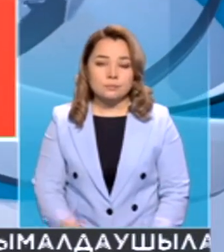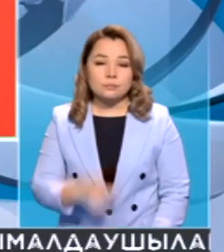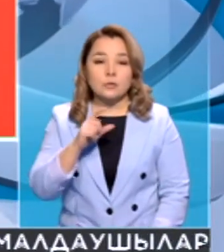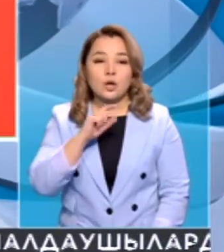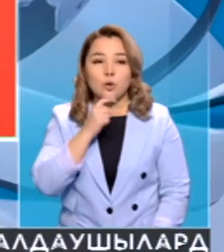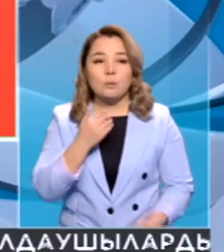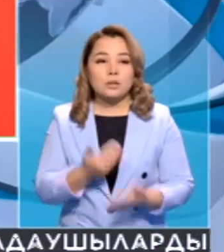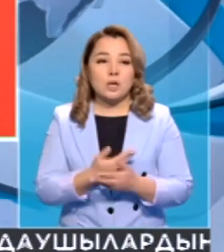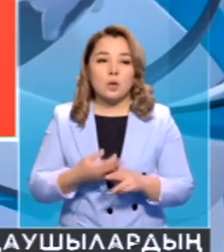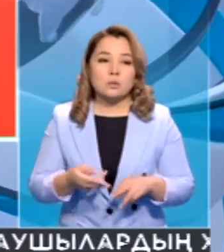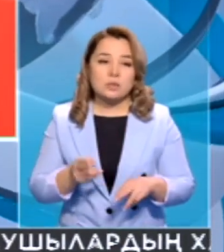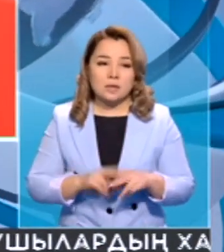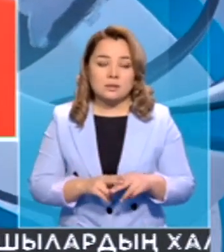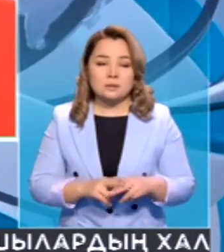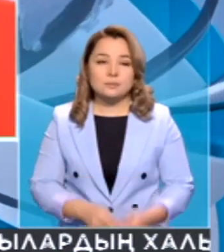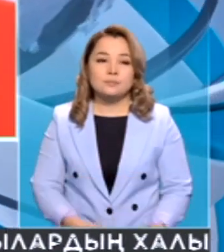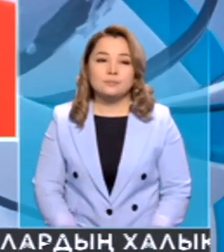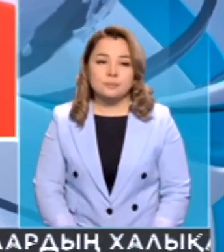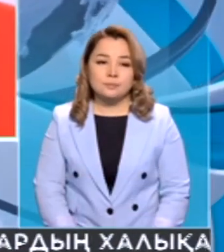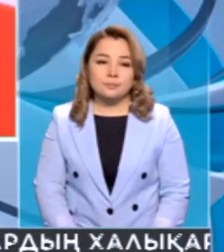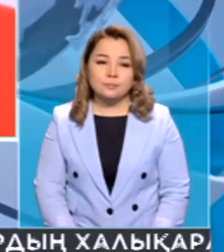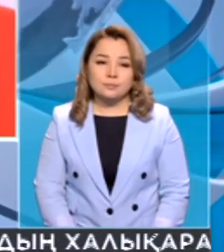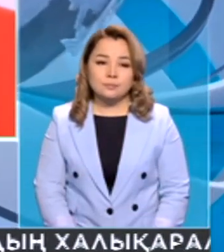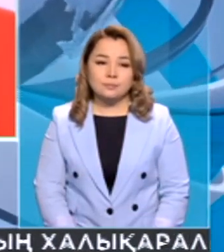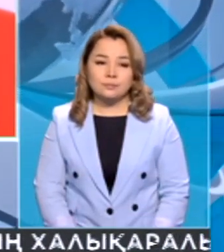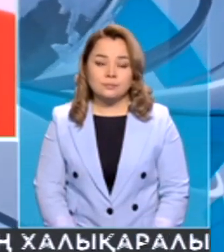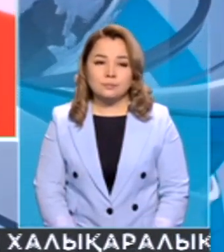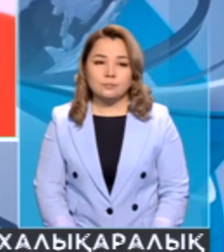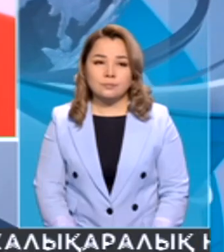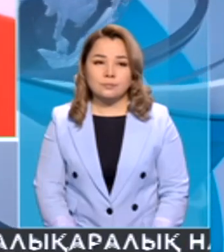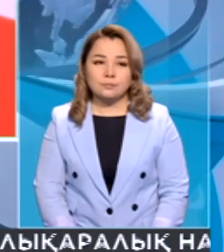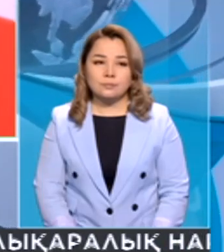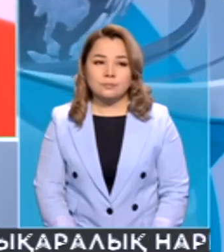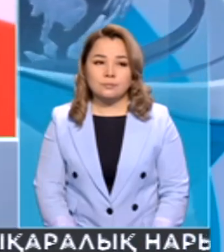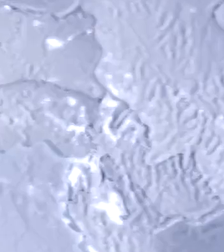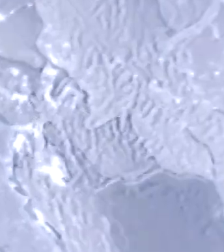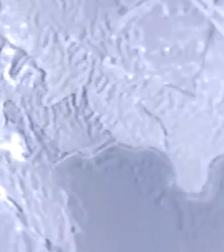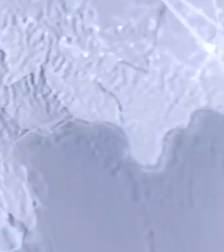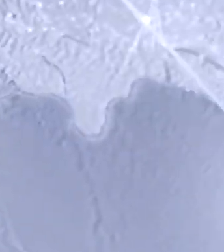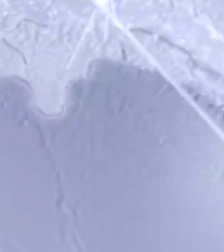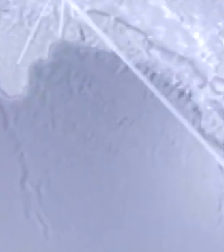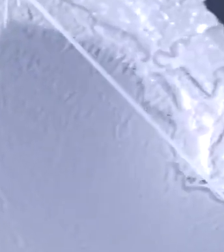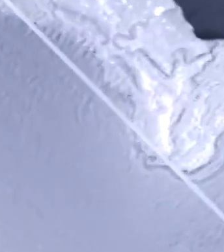Экономика жаңалықтары осындай. Шерхан. Рахмет, Досжан. Жалғастырамыз.